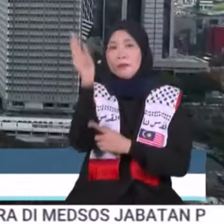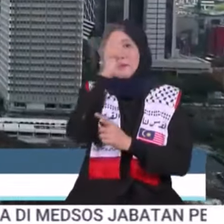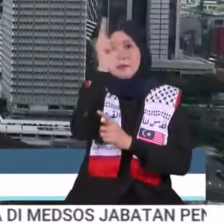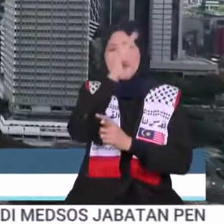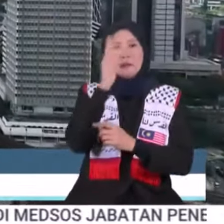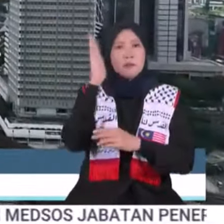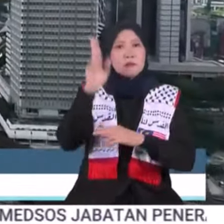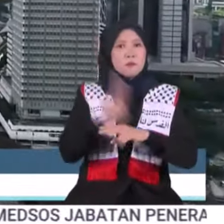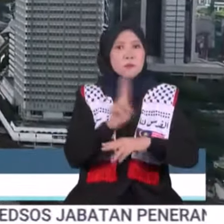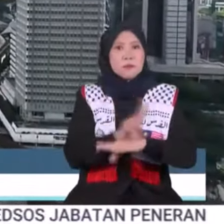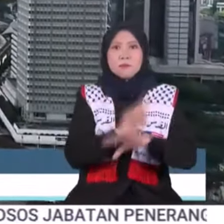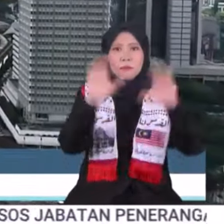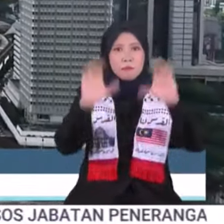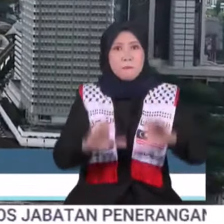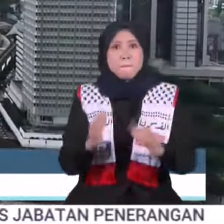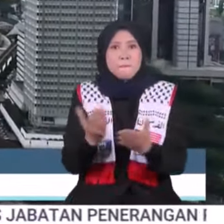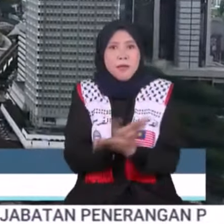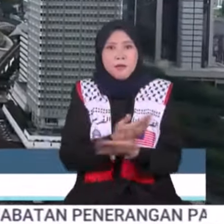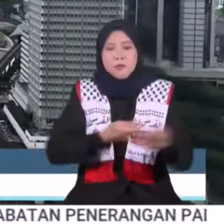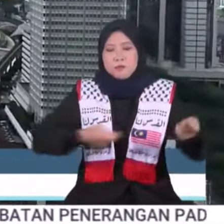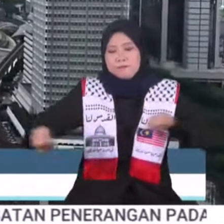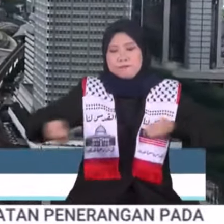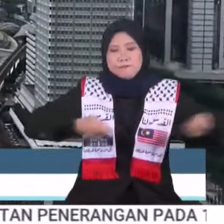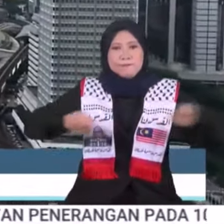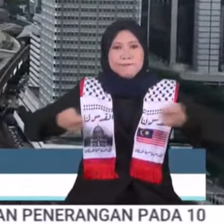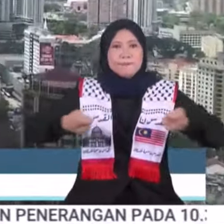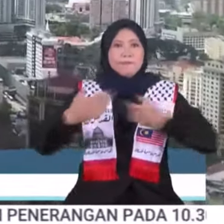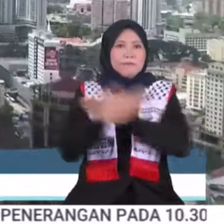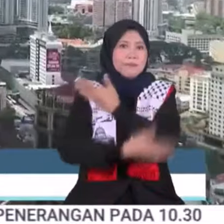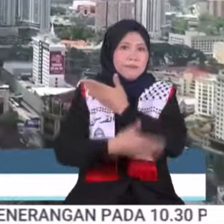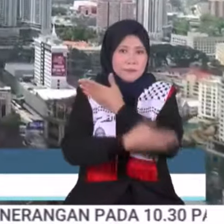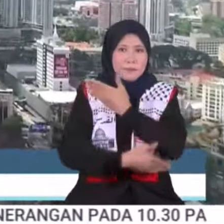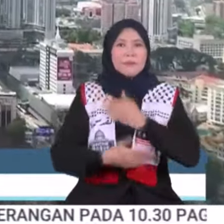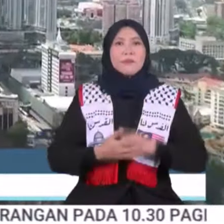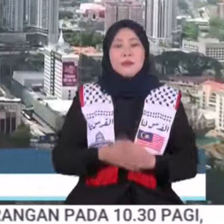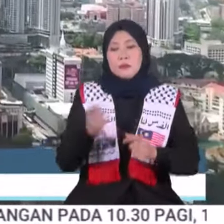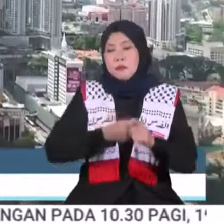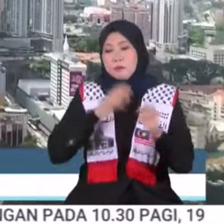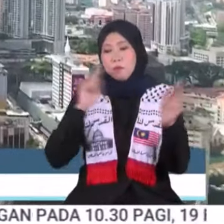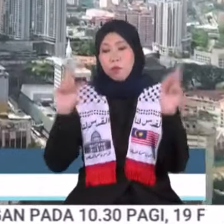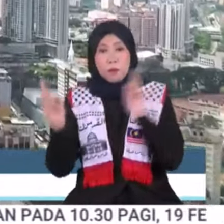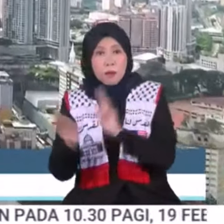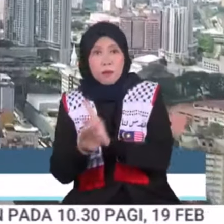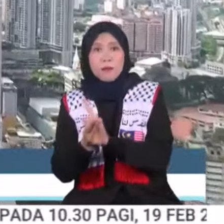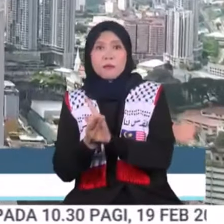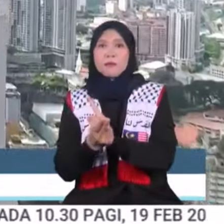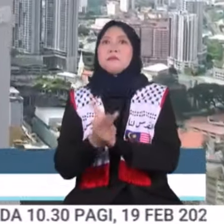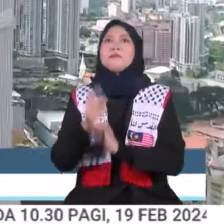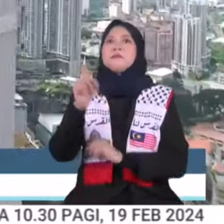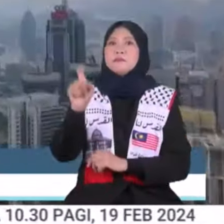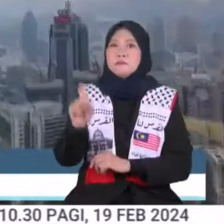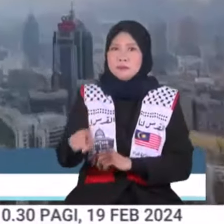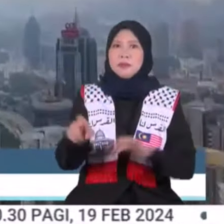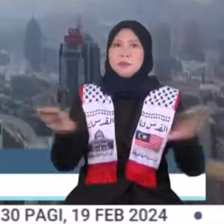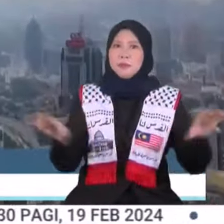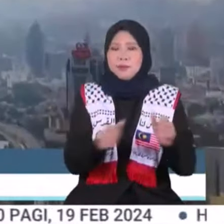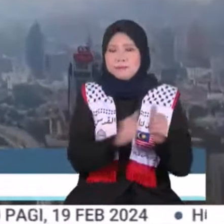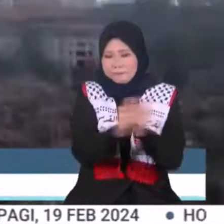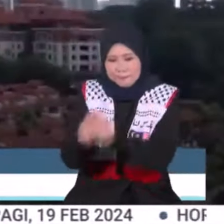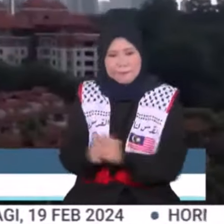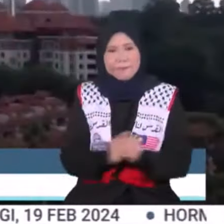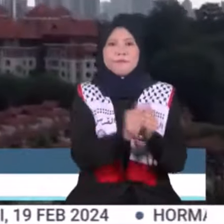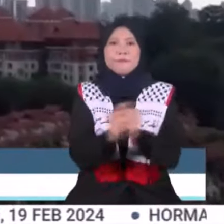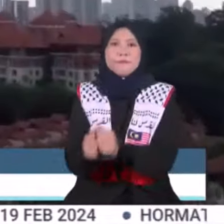kerajaan akan menggunakan pendekatan baharu dalam mentadbir negara setiap perubahan bagaimanapun perlu dilaksana